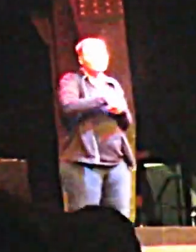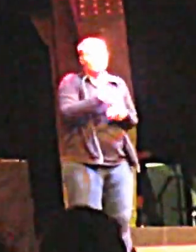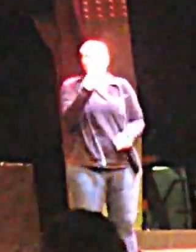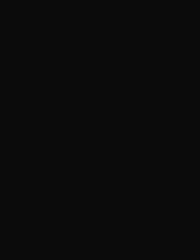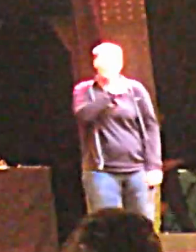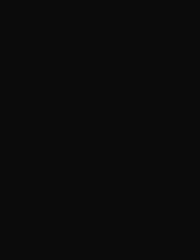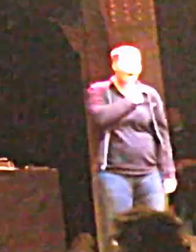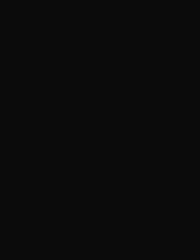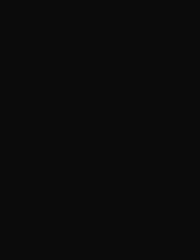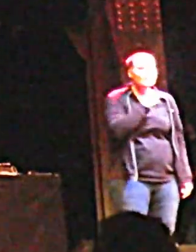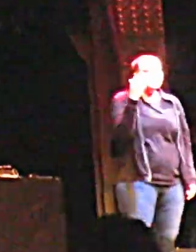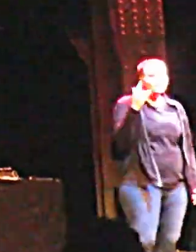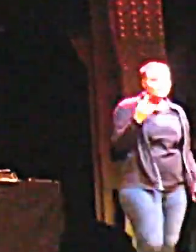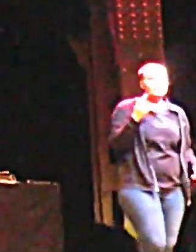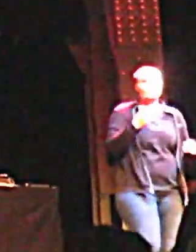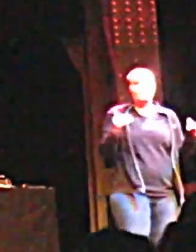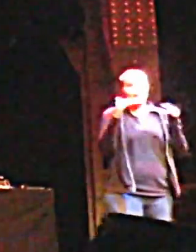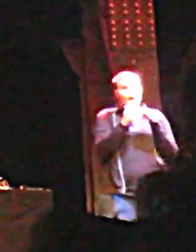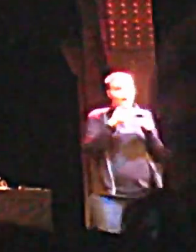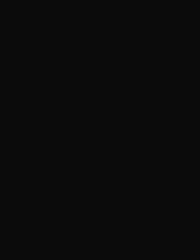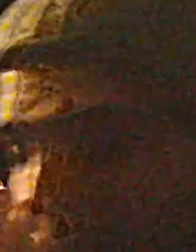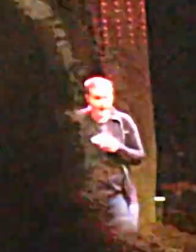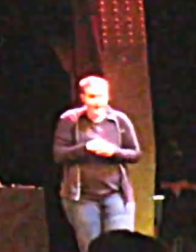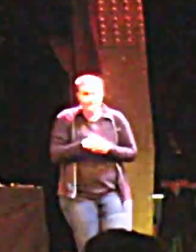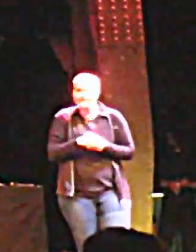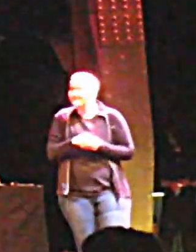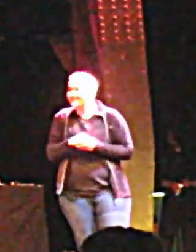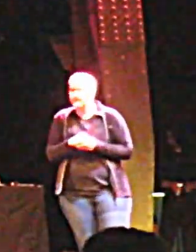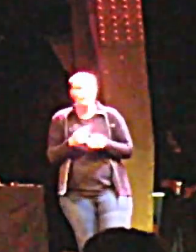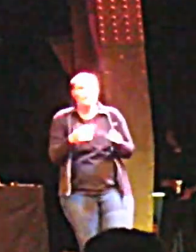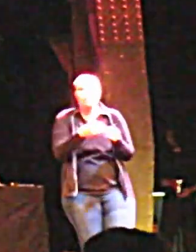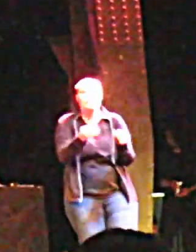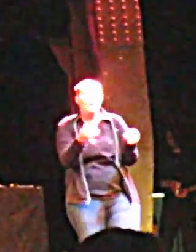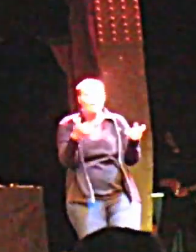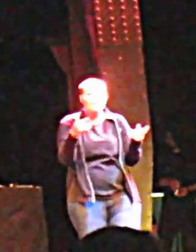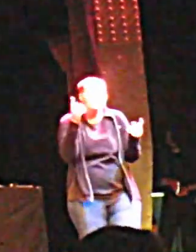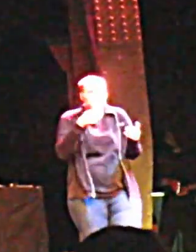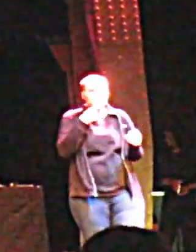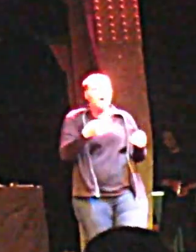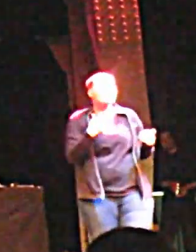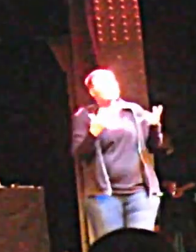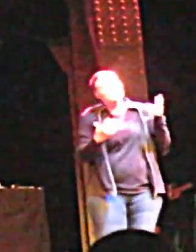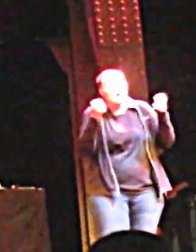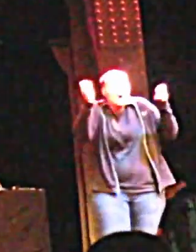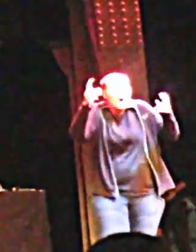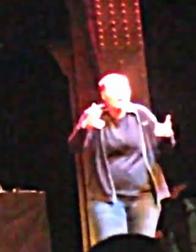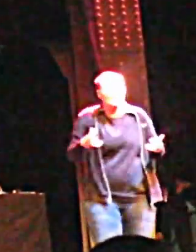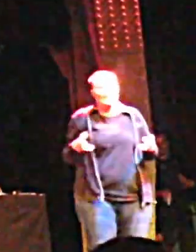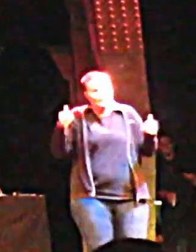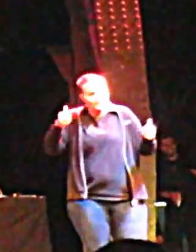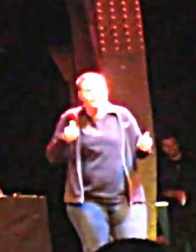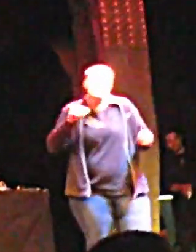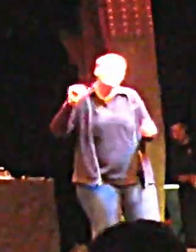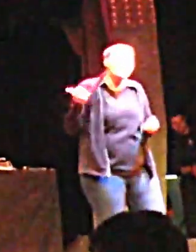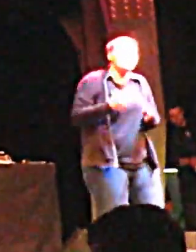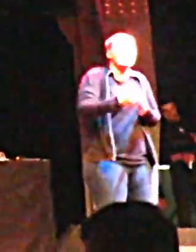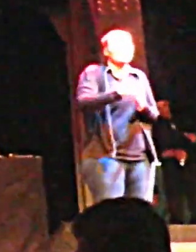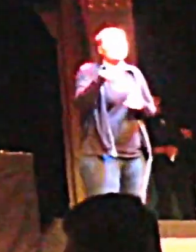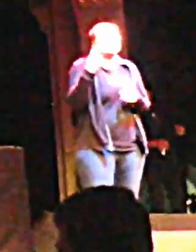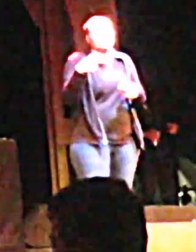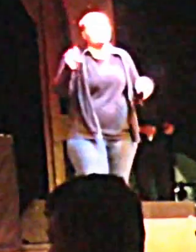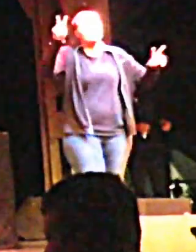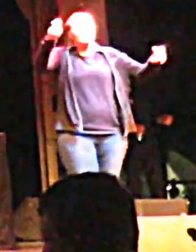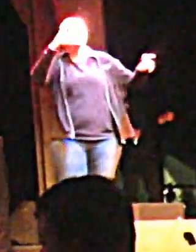Rapklusion. One Love. Fair Rap. Fair Rap. Ich weiß nicht, One Love. egal. Komm wir machen erstmal weiter. Newcomer.